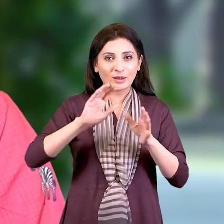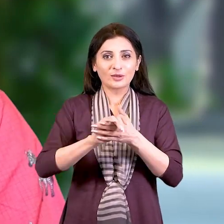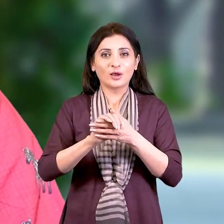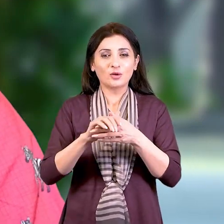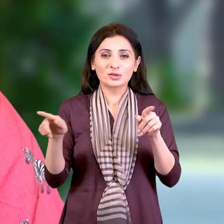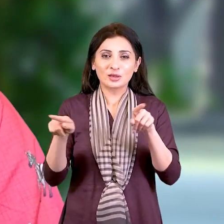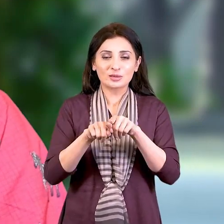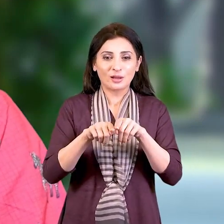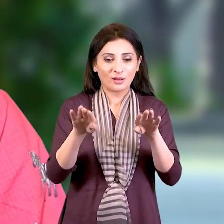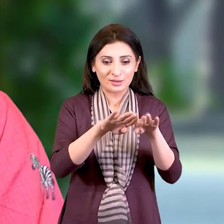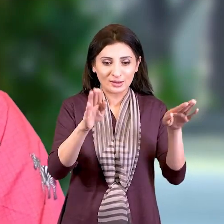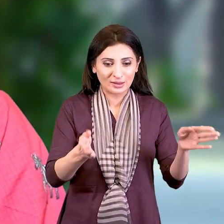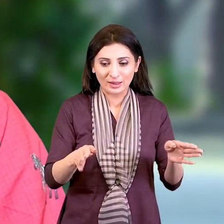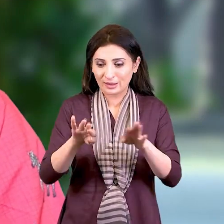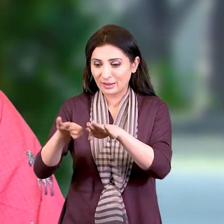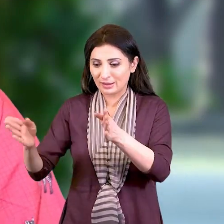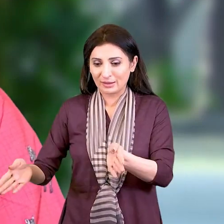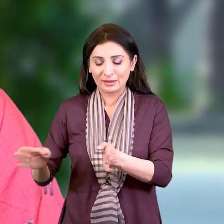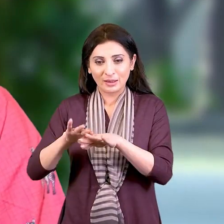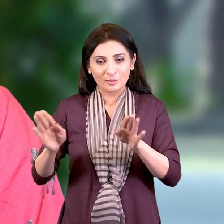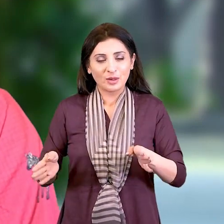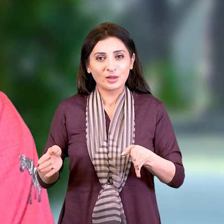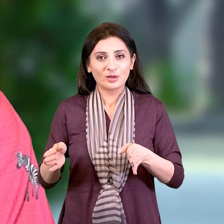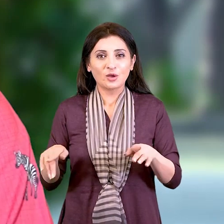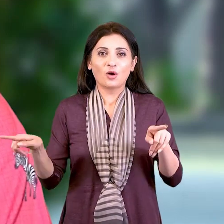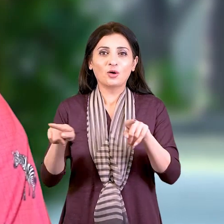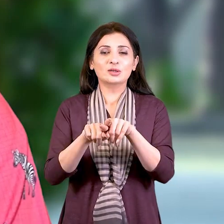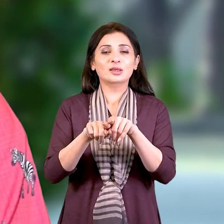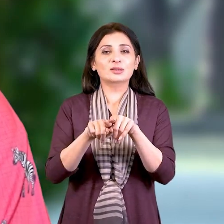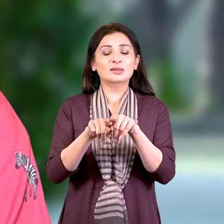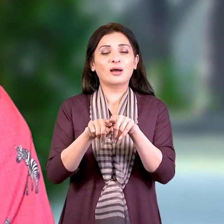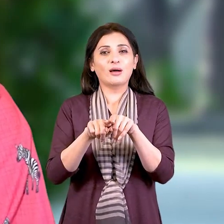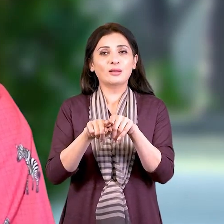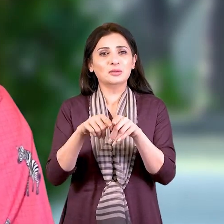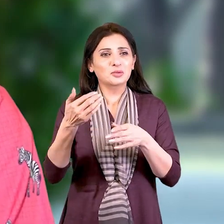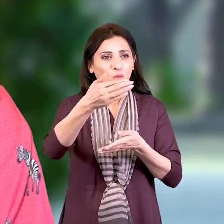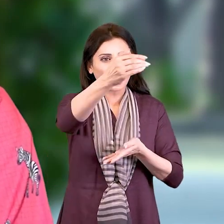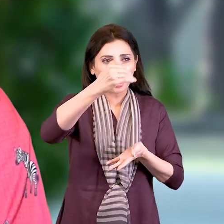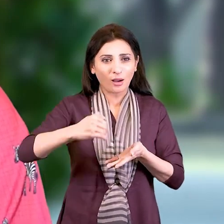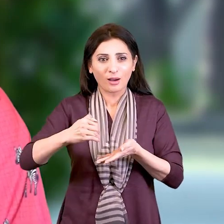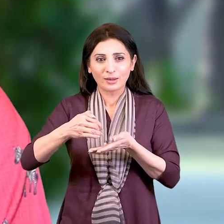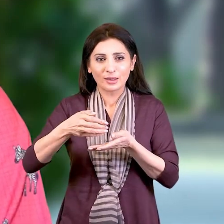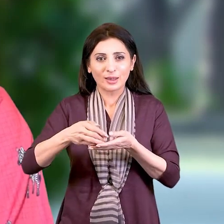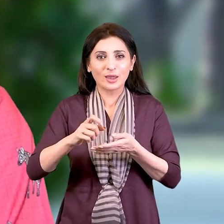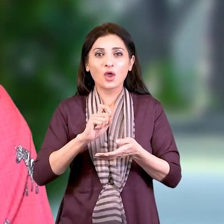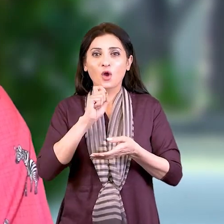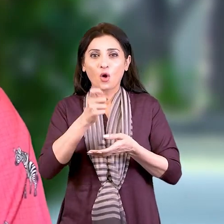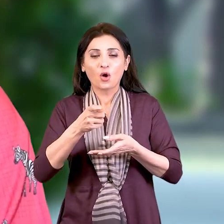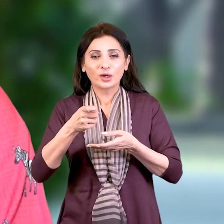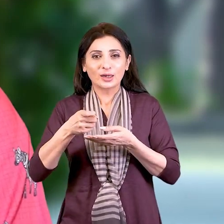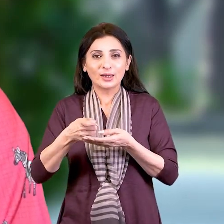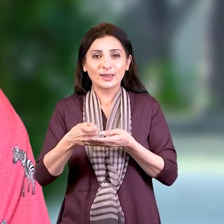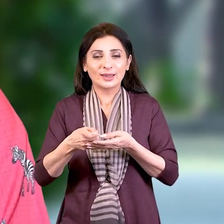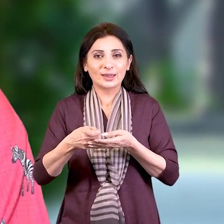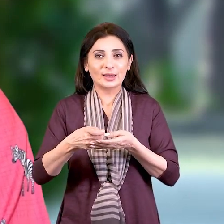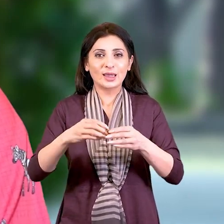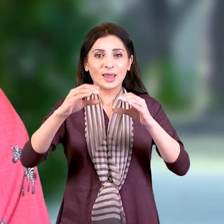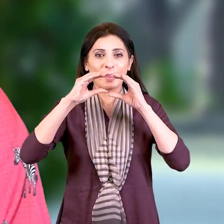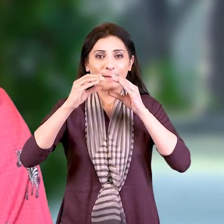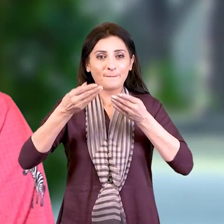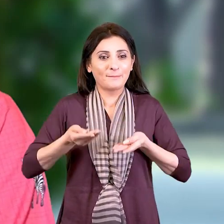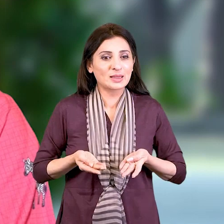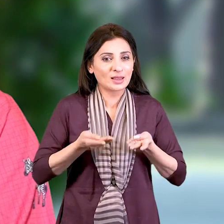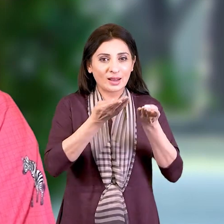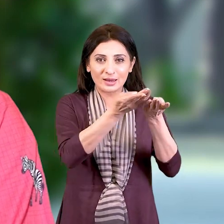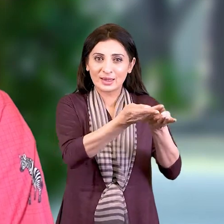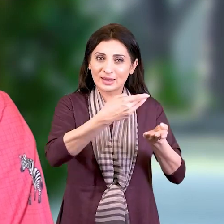डिलीवरी, टेक अवे, कुछ अगर किसी ने बैठना होता था तो हम बैठा के भी खिलाते थे. एंड देन ग्रेजुअली वी स्टार्टेड ग्रोइंग. जब व्हेन